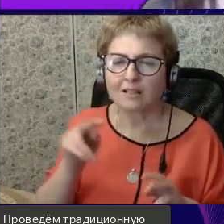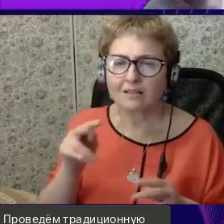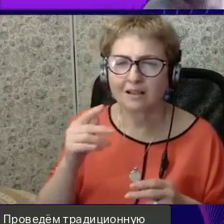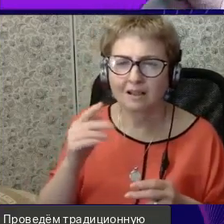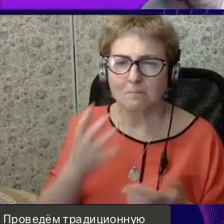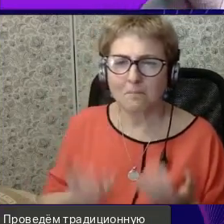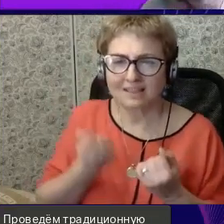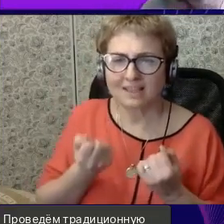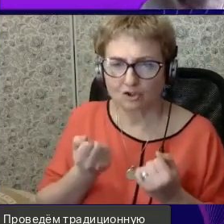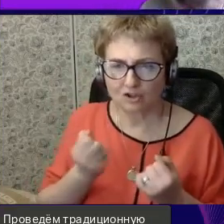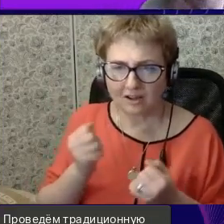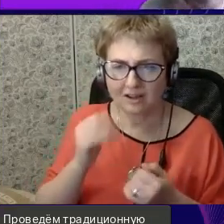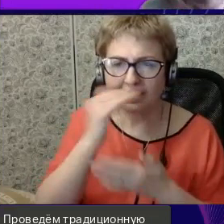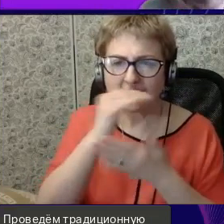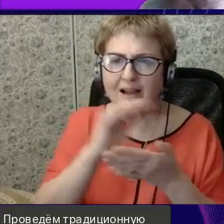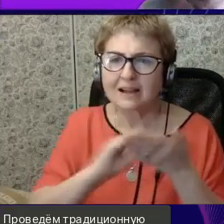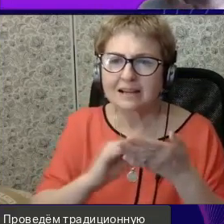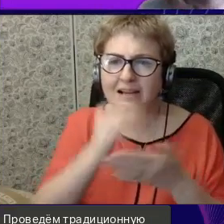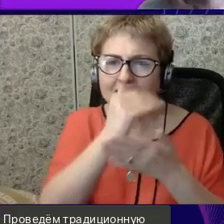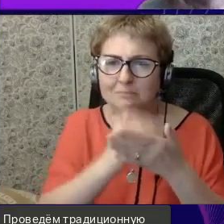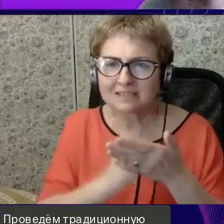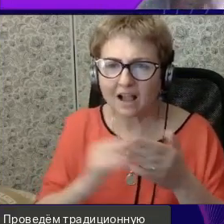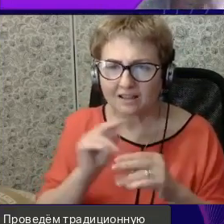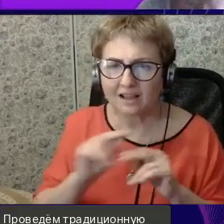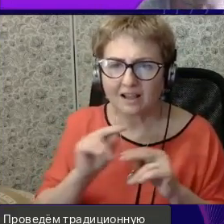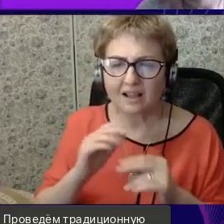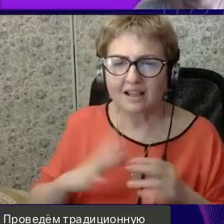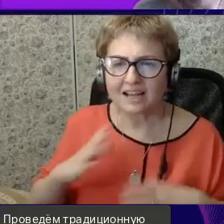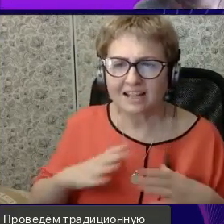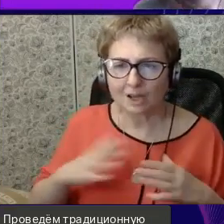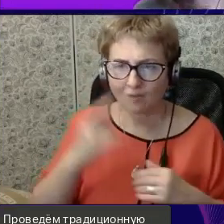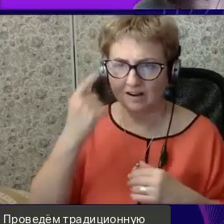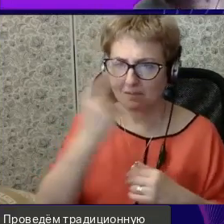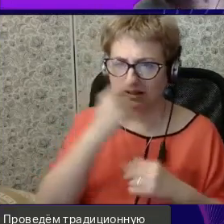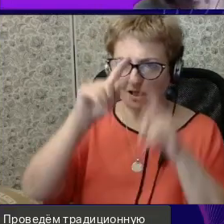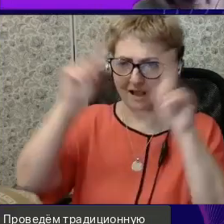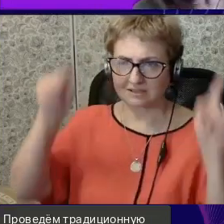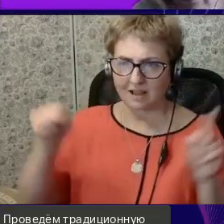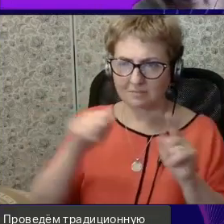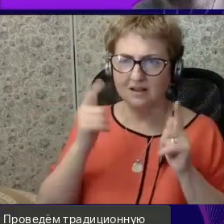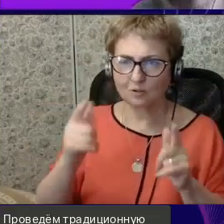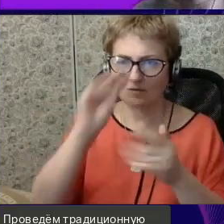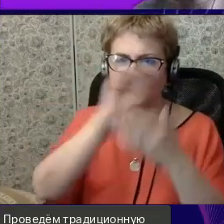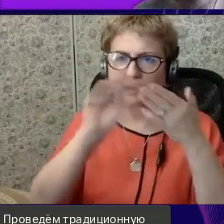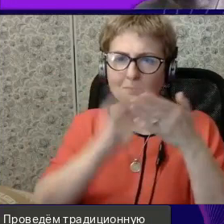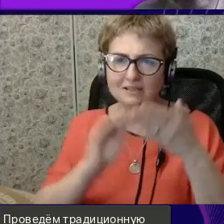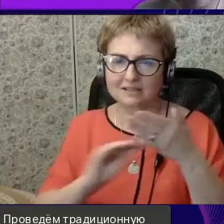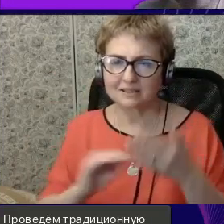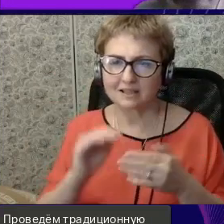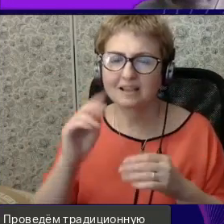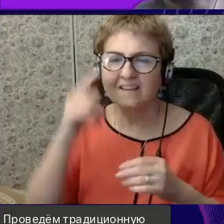Вот. Поэтому существует визуальная поддержка. То есть это визуальная поддержка расписания тренировки. То есть у нас